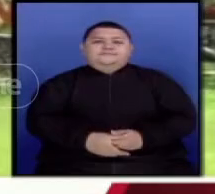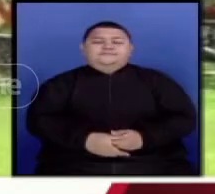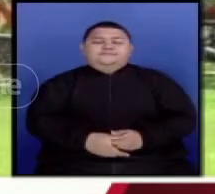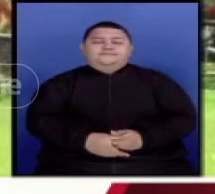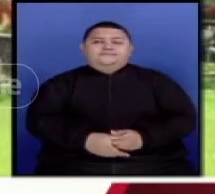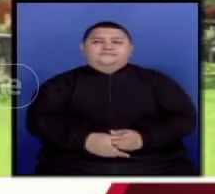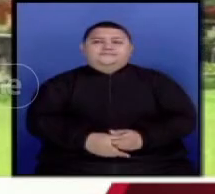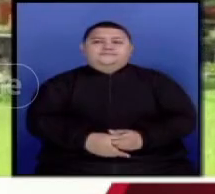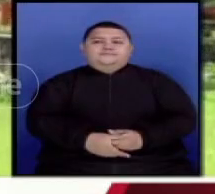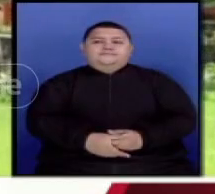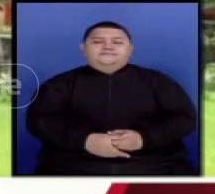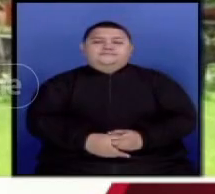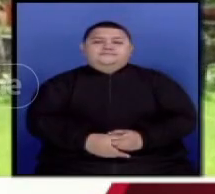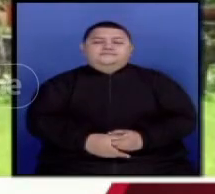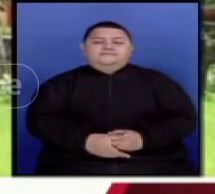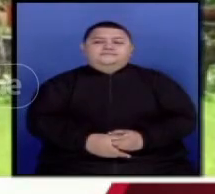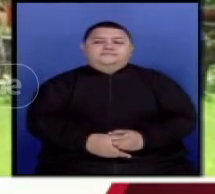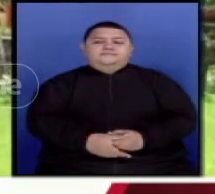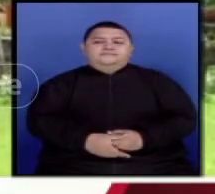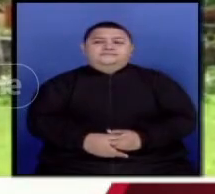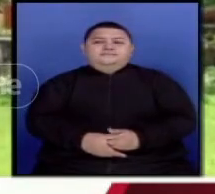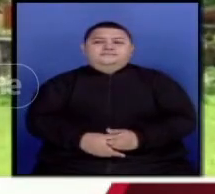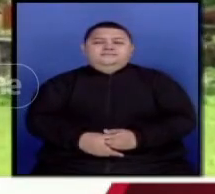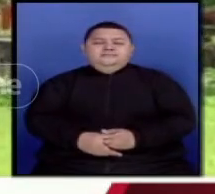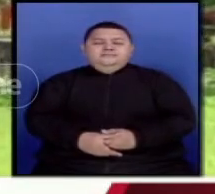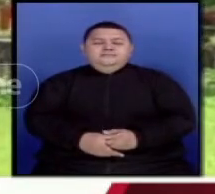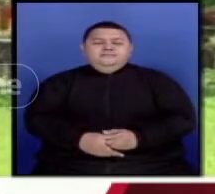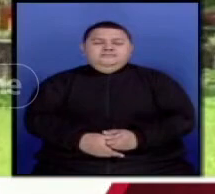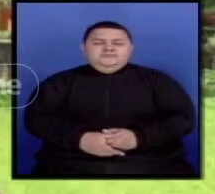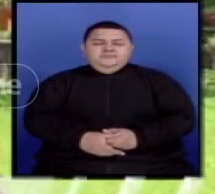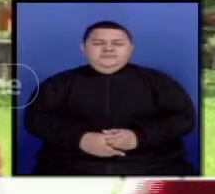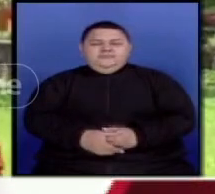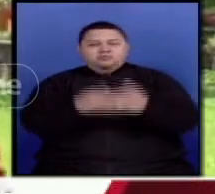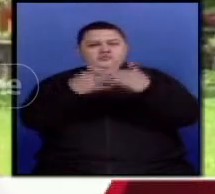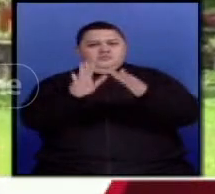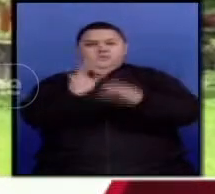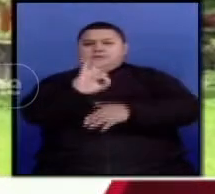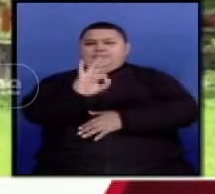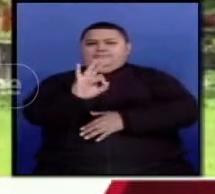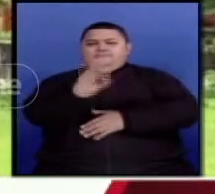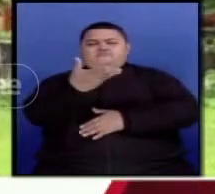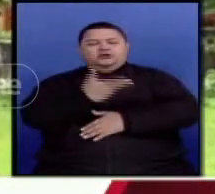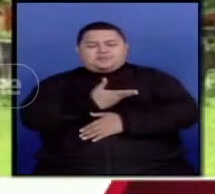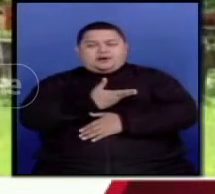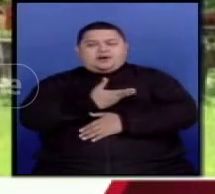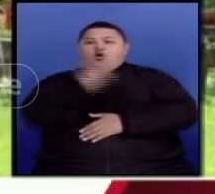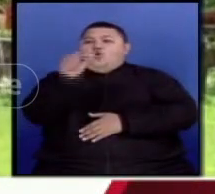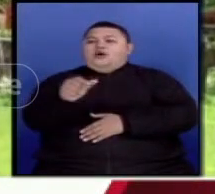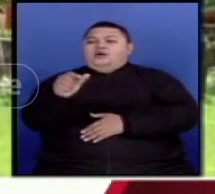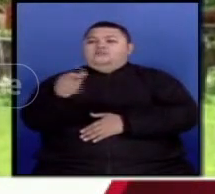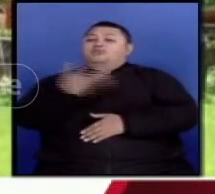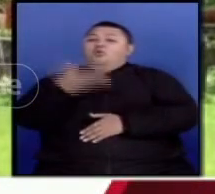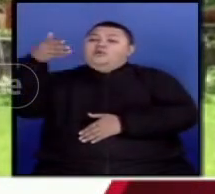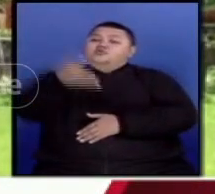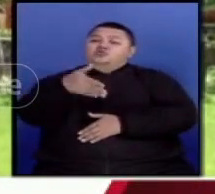Yang di TNGM sendiri mungkin ada bocoran seperti apa, Bu, untuk penutupan? Sudah tidak menerima wisatawan